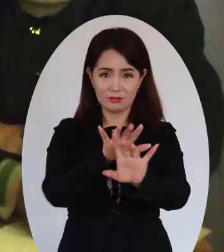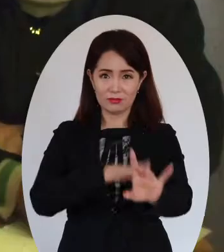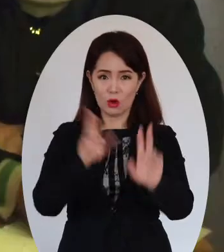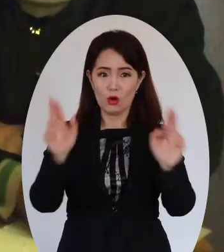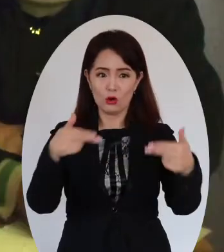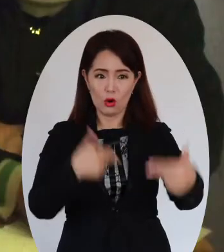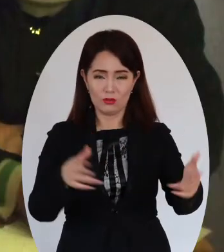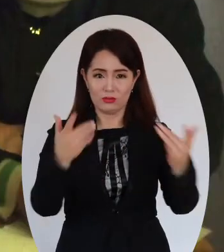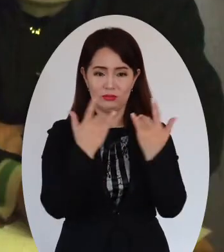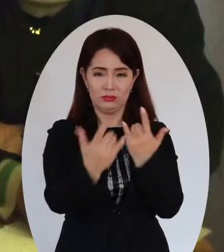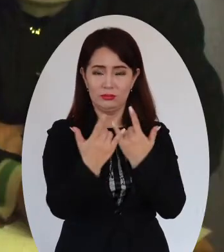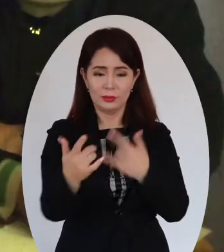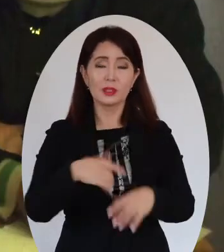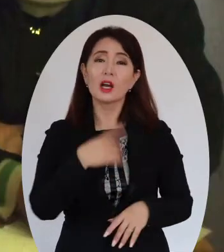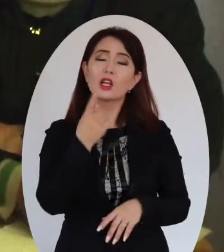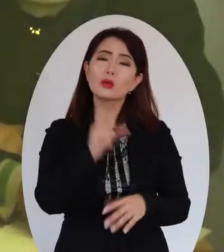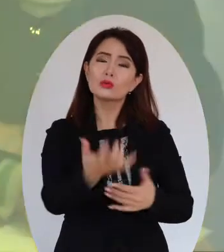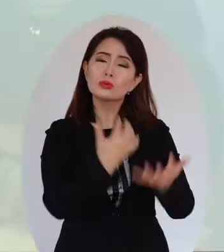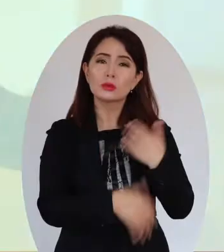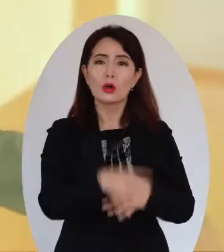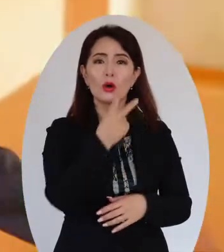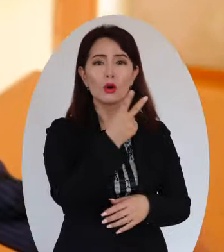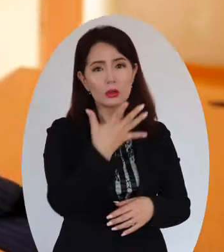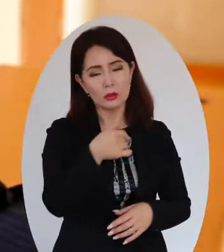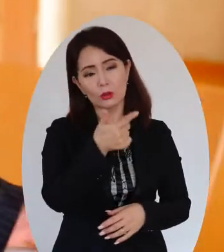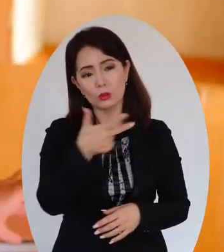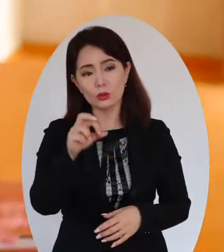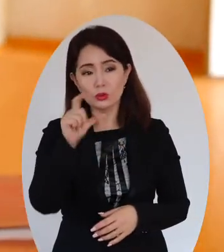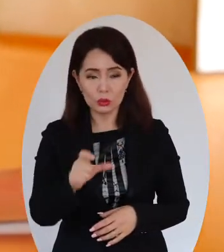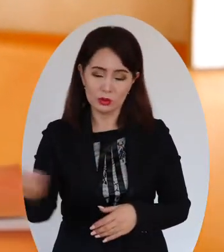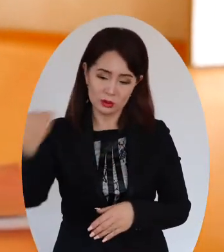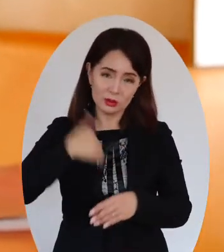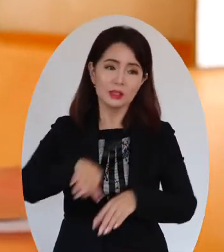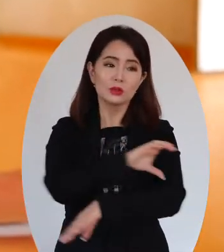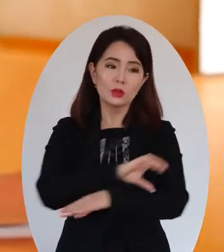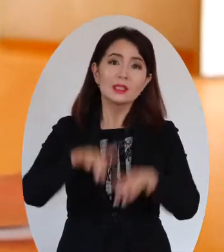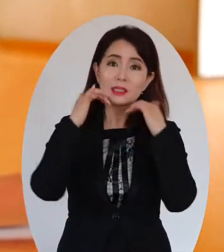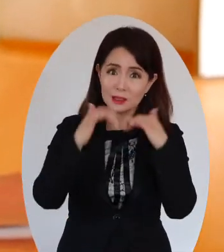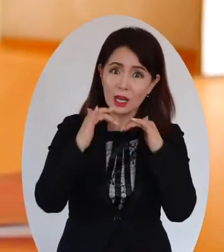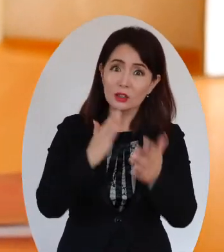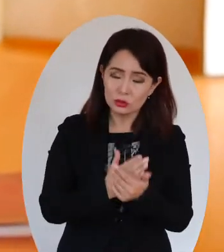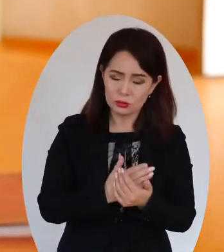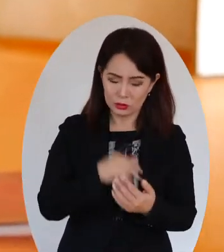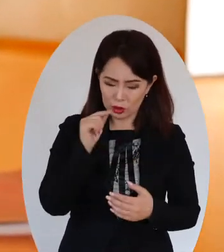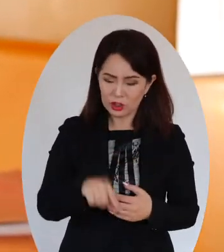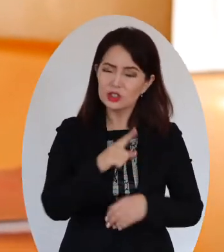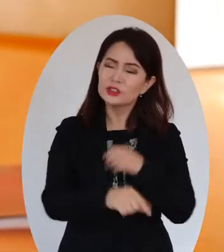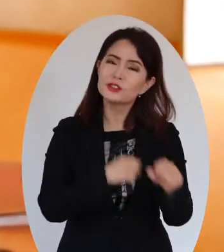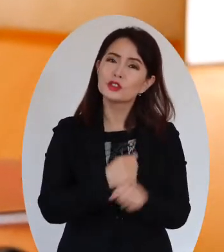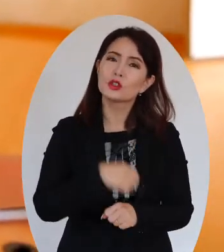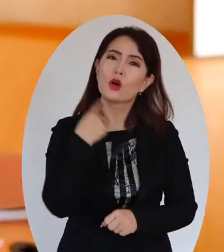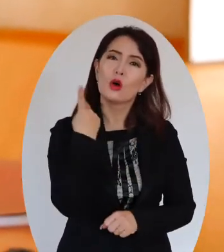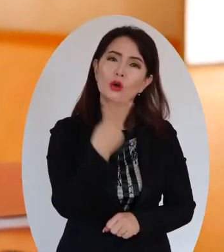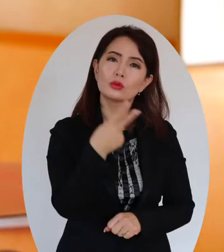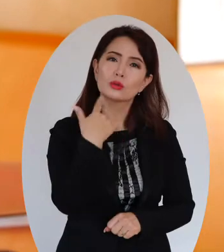байгаа. Ерөнхийдөө 25-аас 30 хүнийг сургадаг. Зарим үед бол 50 хүн сургадаг. Энэ жилийн тухайд бол бид нэр 253